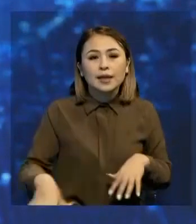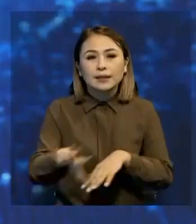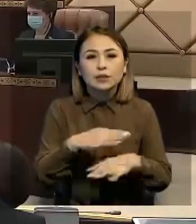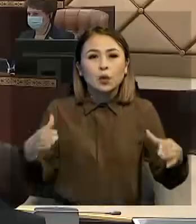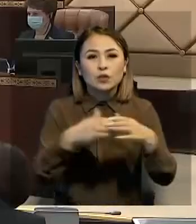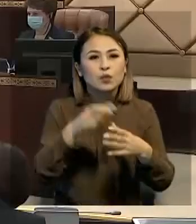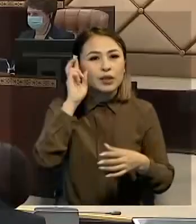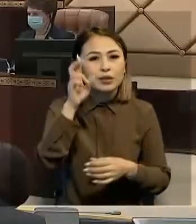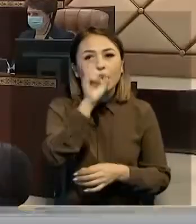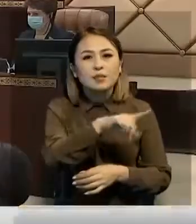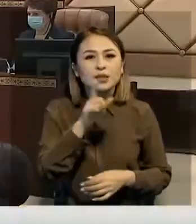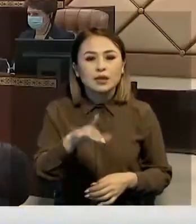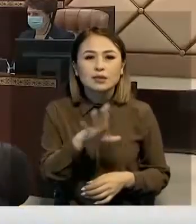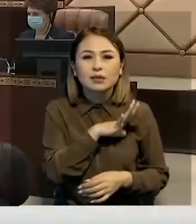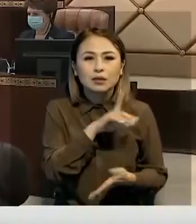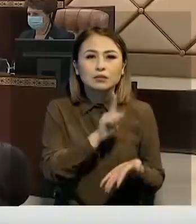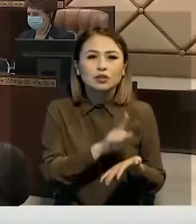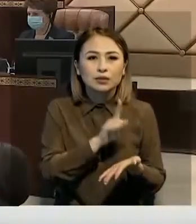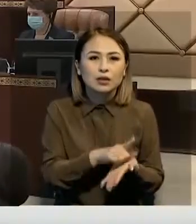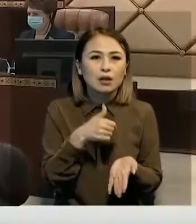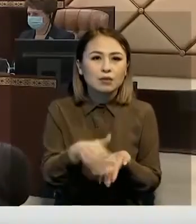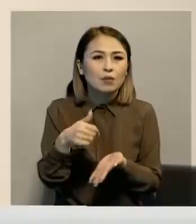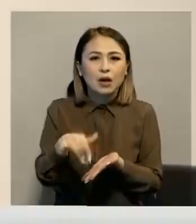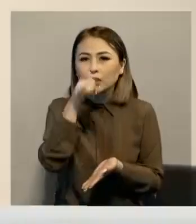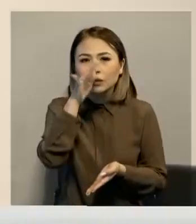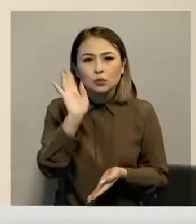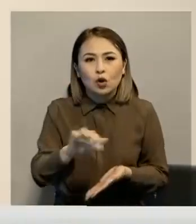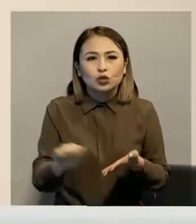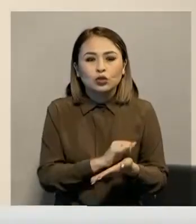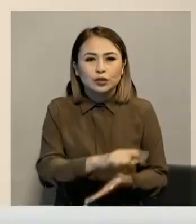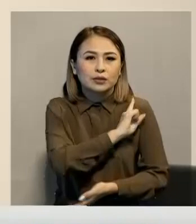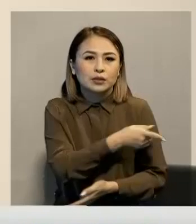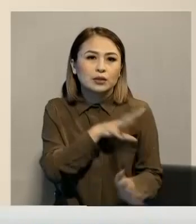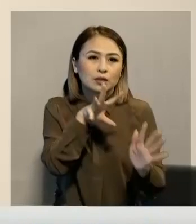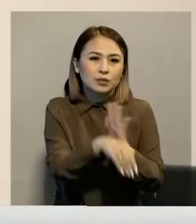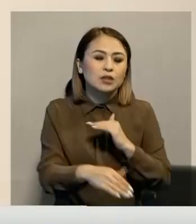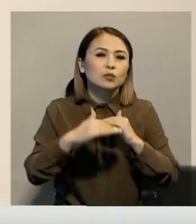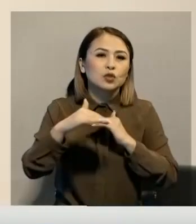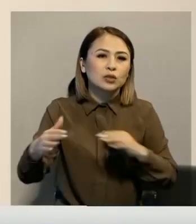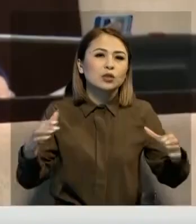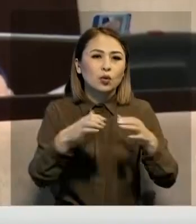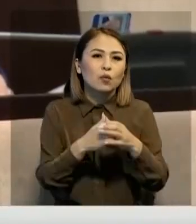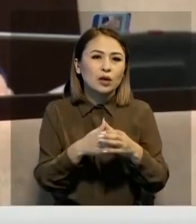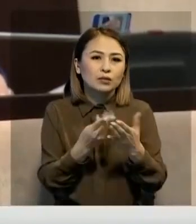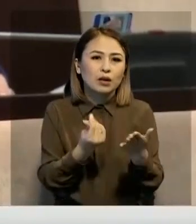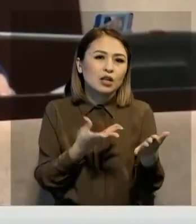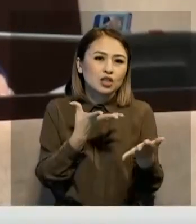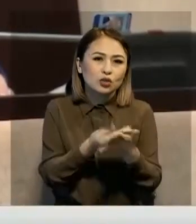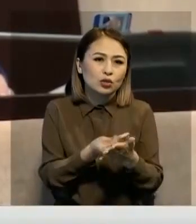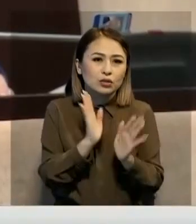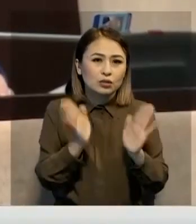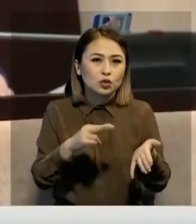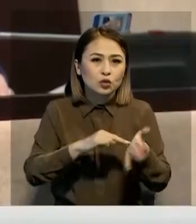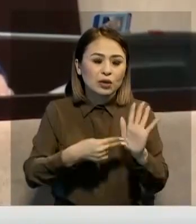қабылдады. Енді қос мемлекеттің азаматтары салықтан жалтара алмайды. Құжат күшіне енгенде еліміздің бюджетіне қомақты